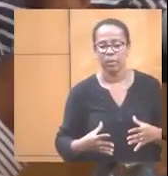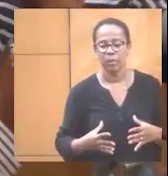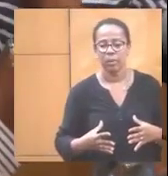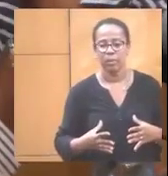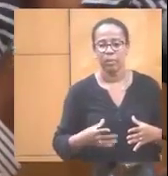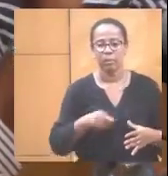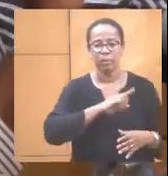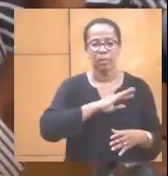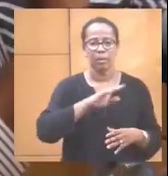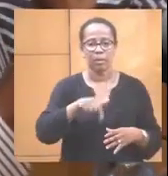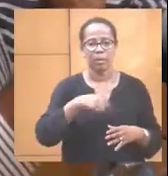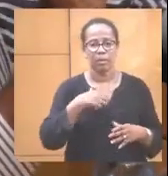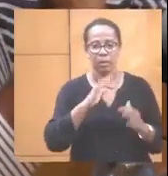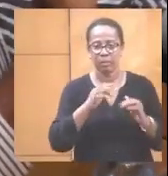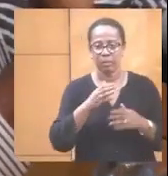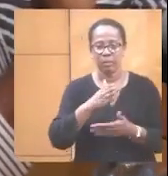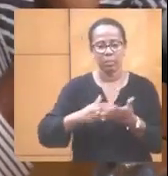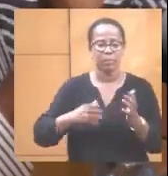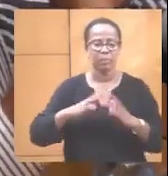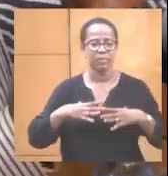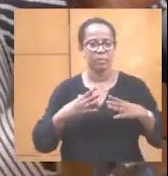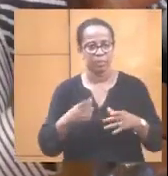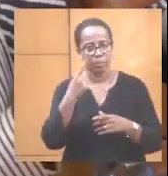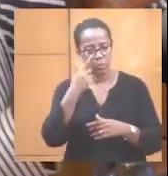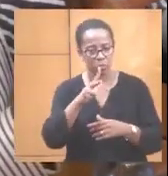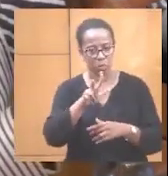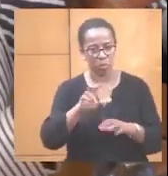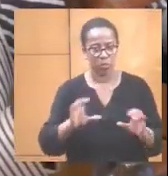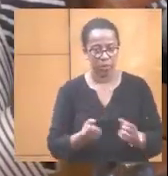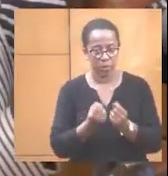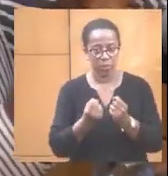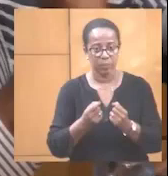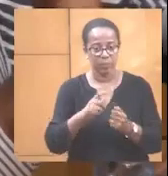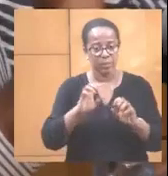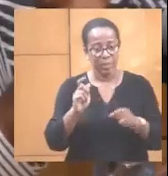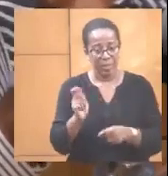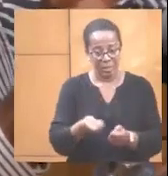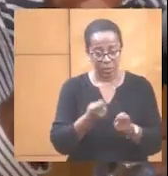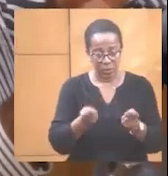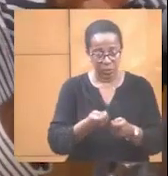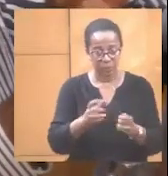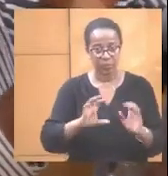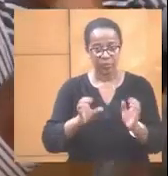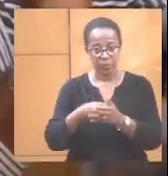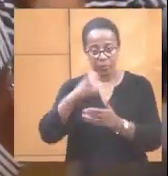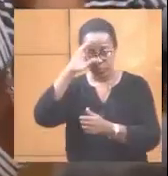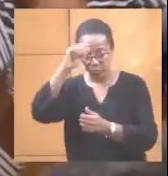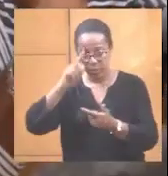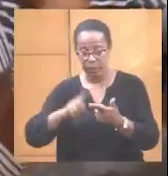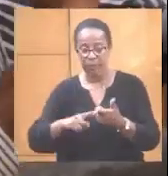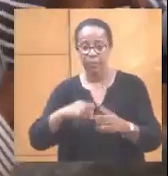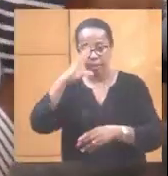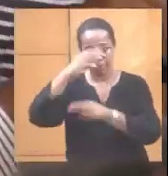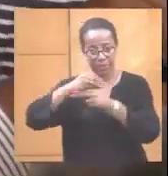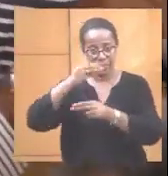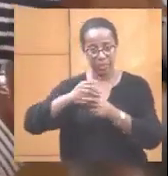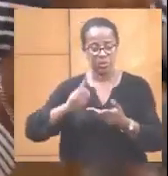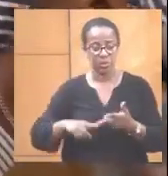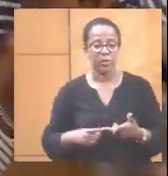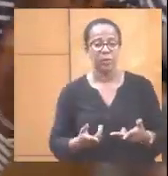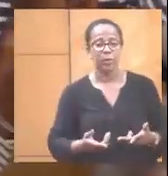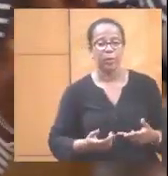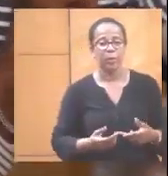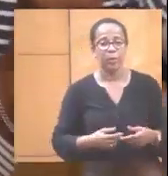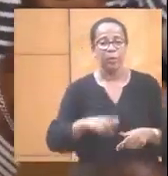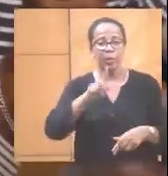investissement pour les 3 compétences, éducation, formation professionnelle et apprentissage, il y